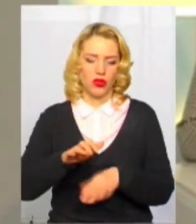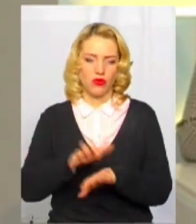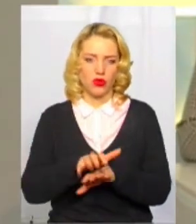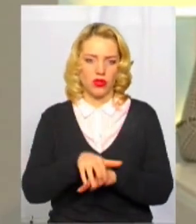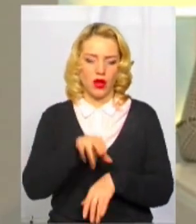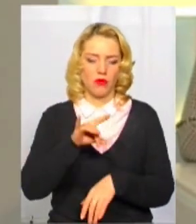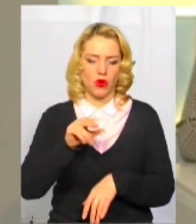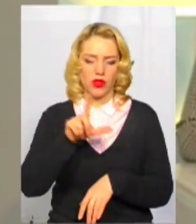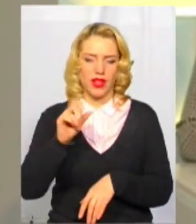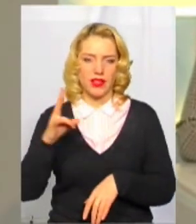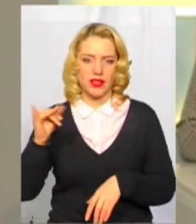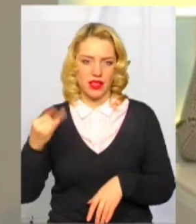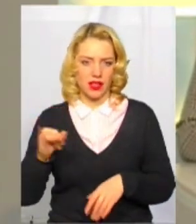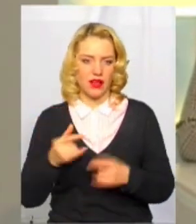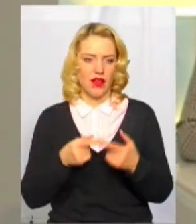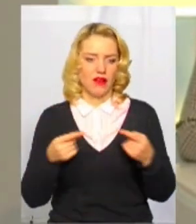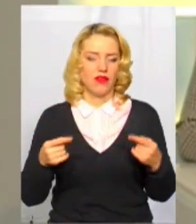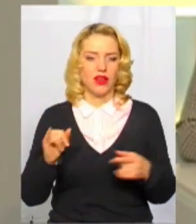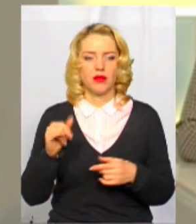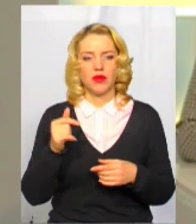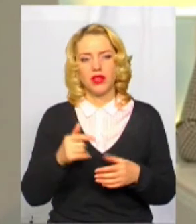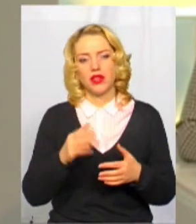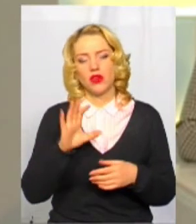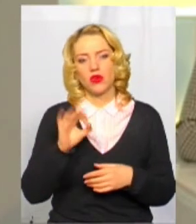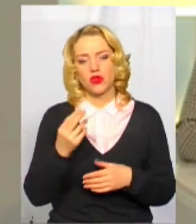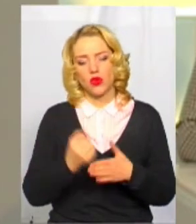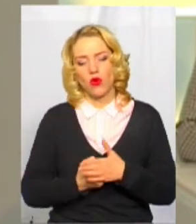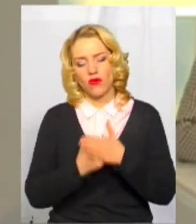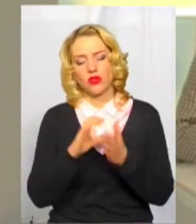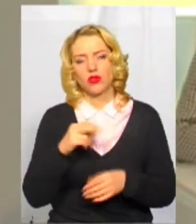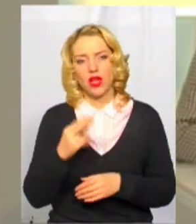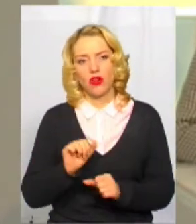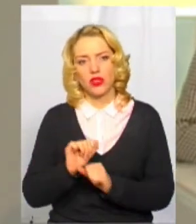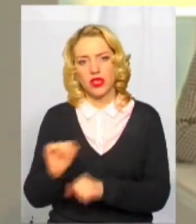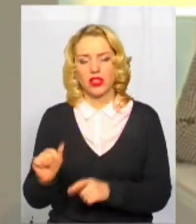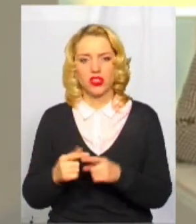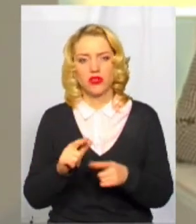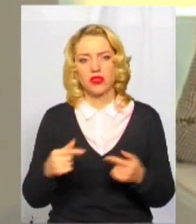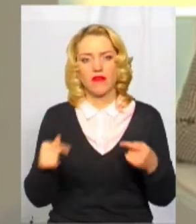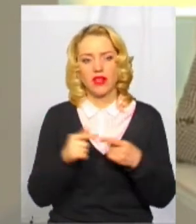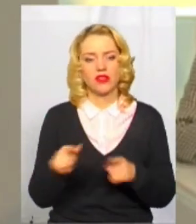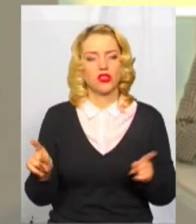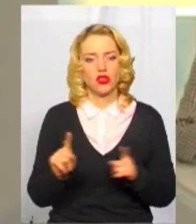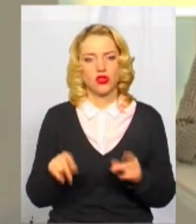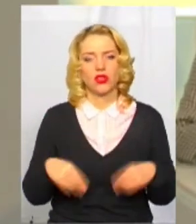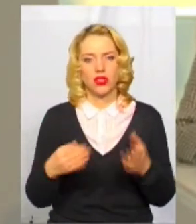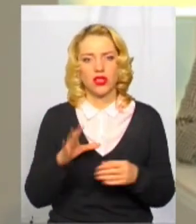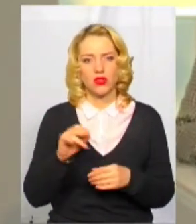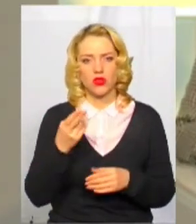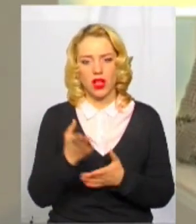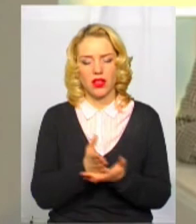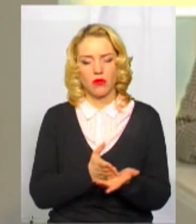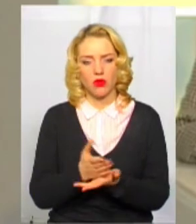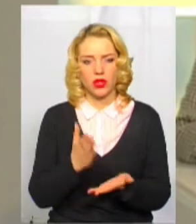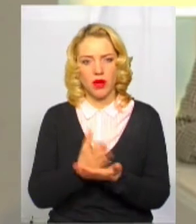виробів. Законом України про основи соціальної захищеності визначено, що надання соціальних